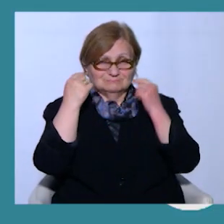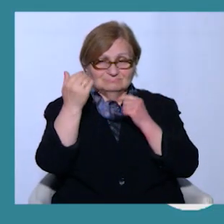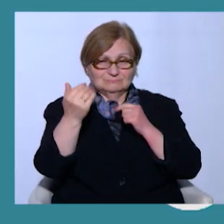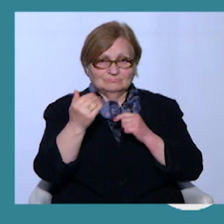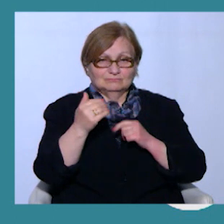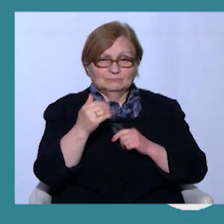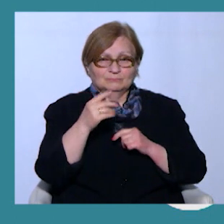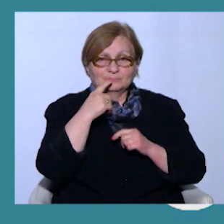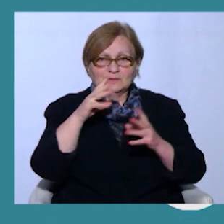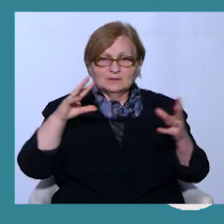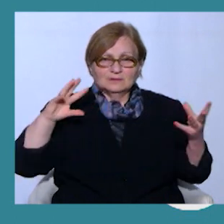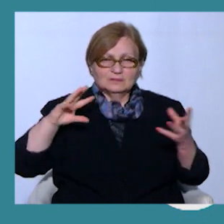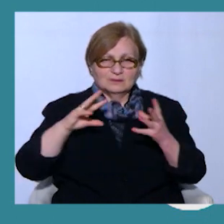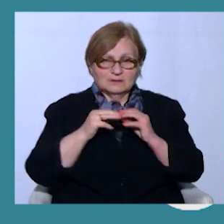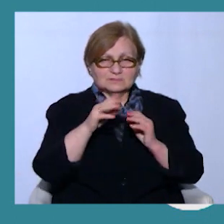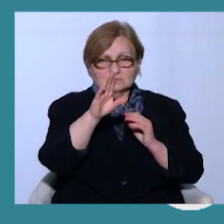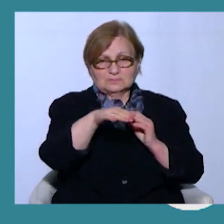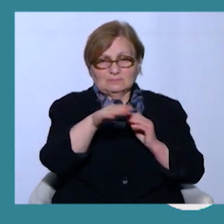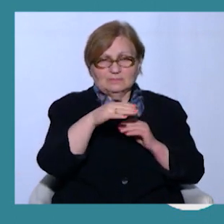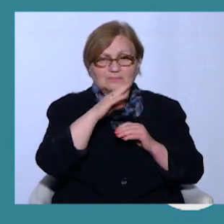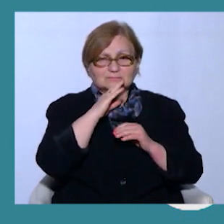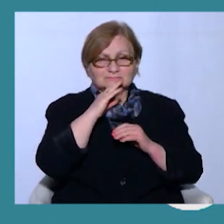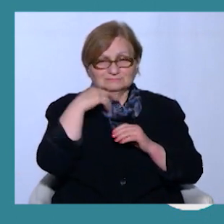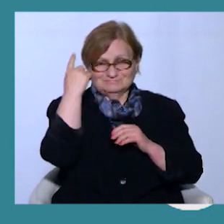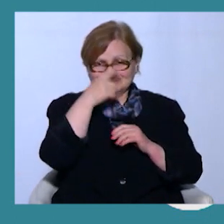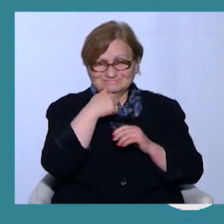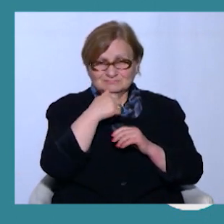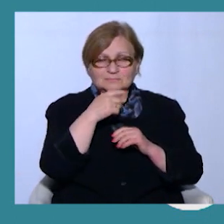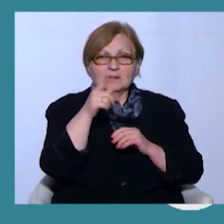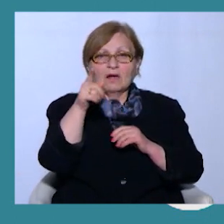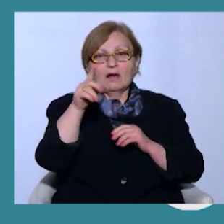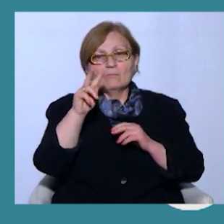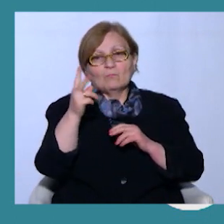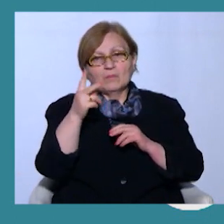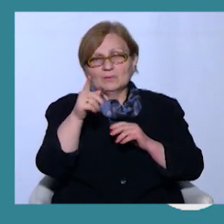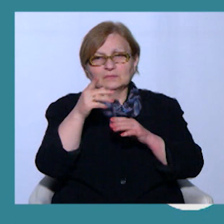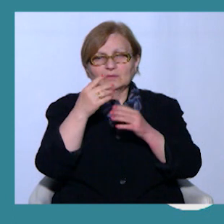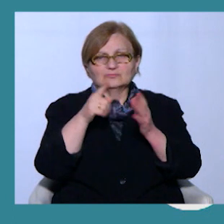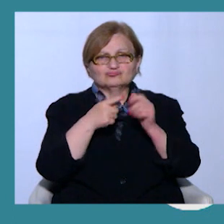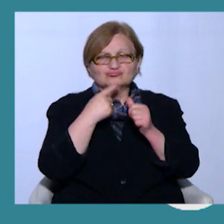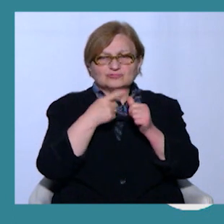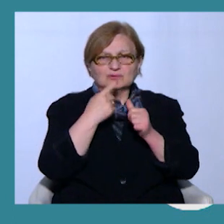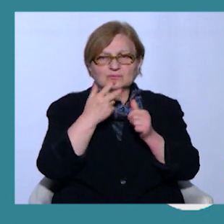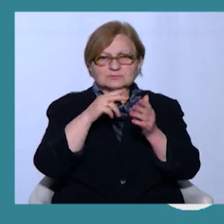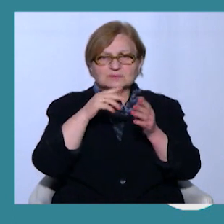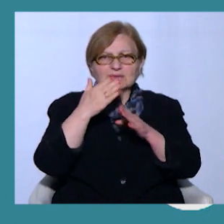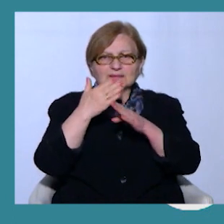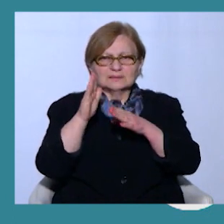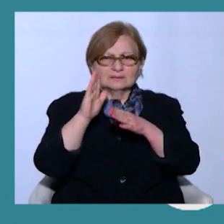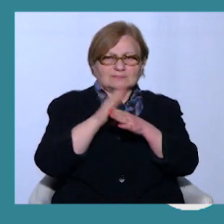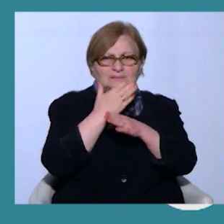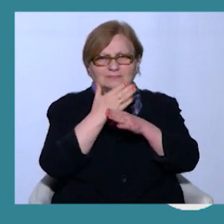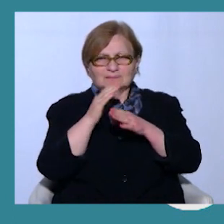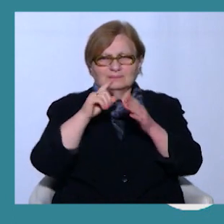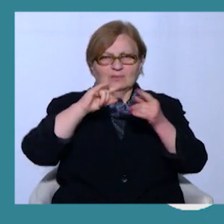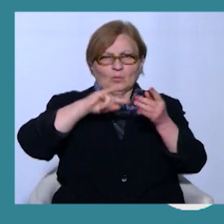არის ერთ მთლიანად არის სახე დახატული და როგორც გითხარით, კუბისტური მიმდინარეობაში ობიექტი დაშლილი, გაანალიზებული და შემდეგ აწყობილია აბსტრაქტ